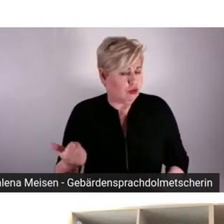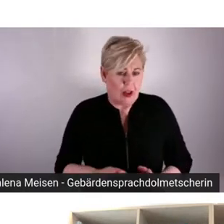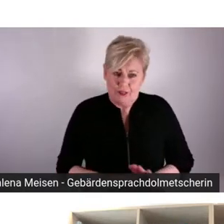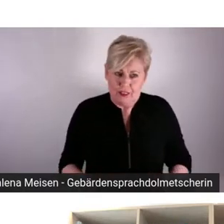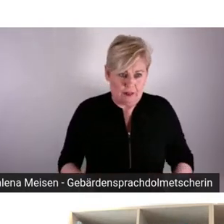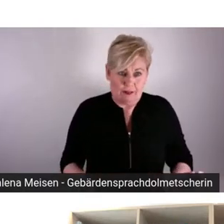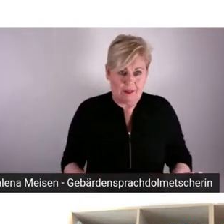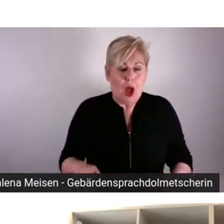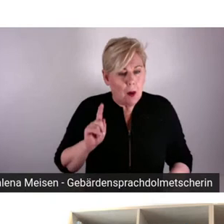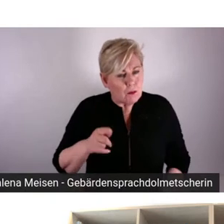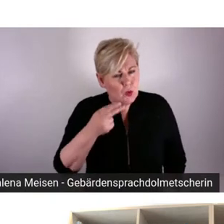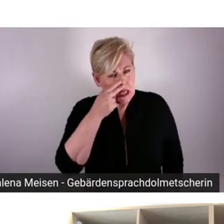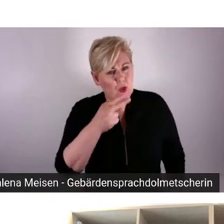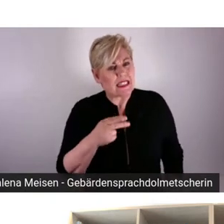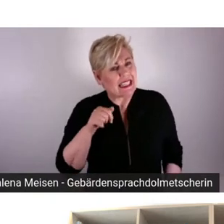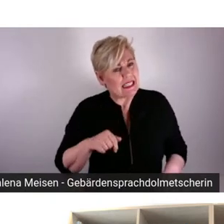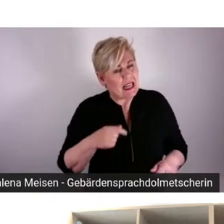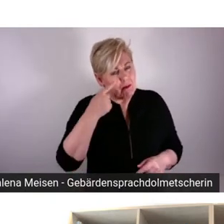die